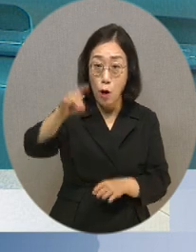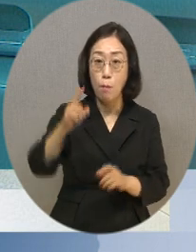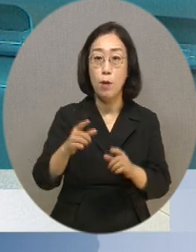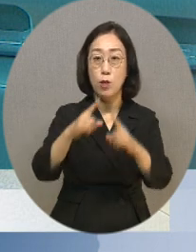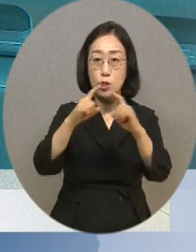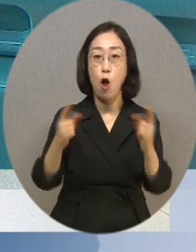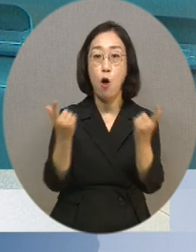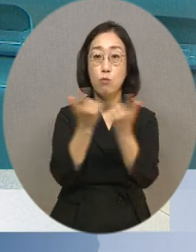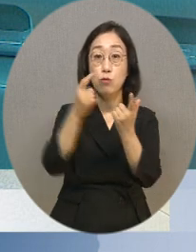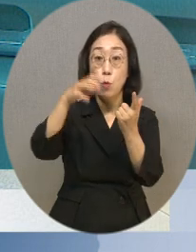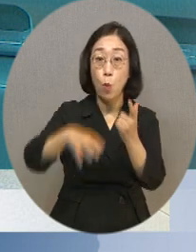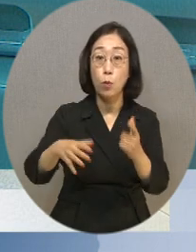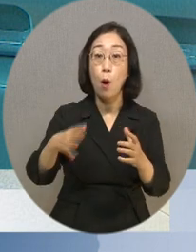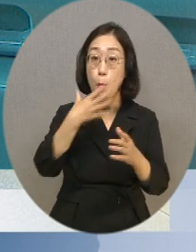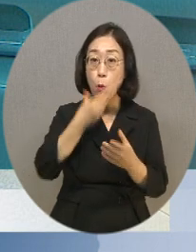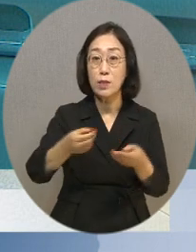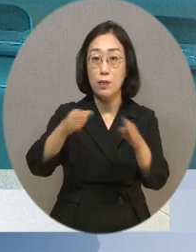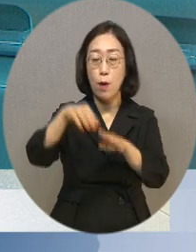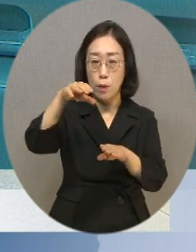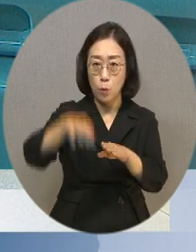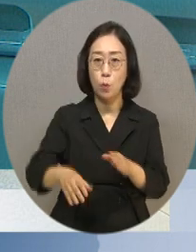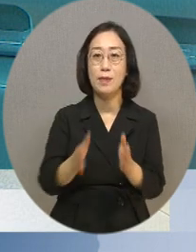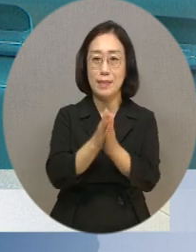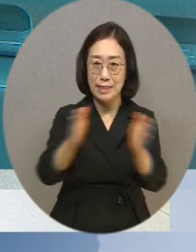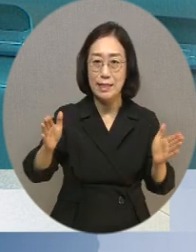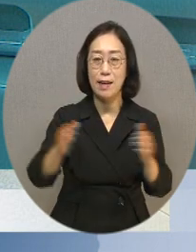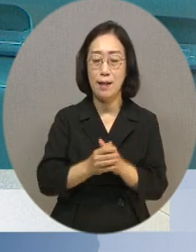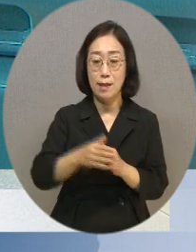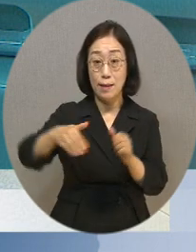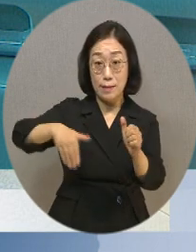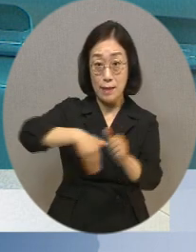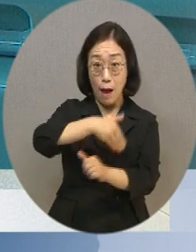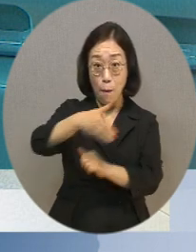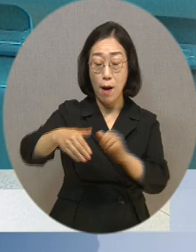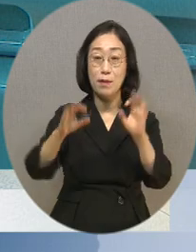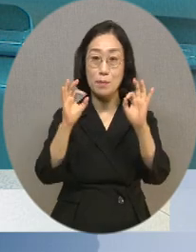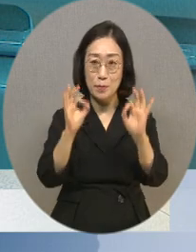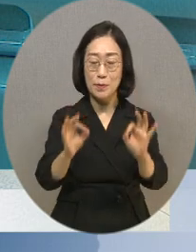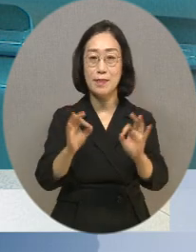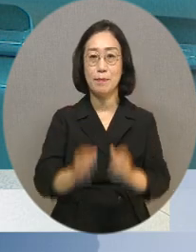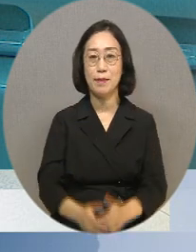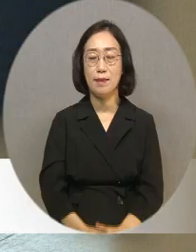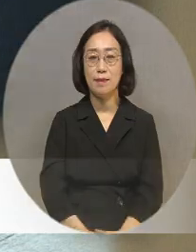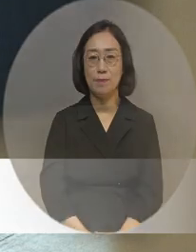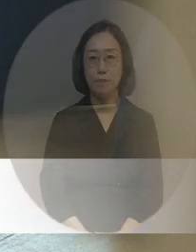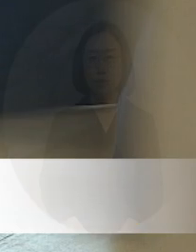성북 장애인복지관에서 운영되고 있는데요. 그 현장 속으로 가보시죠.